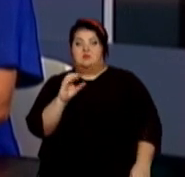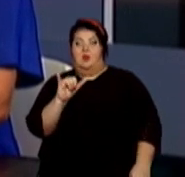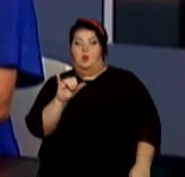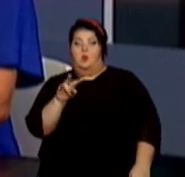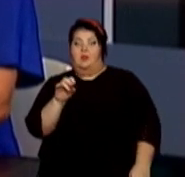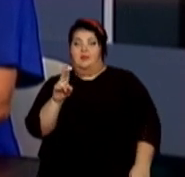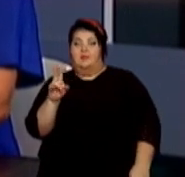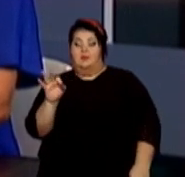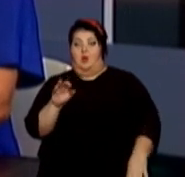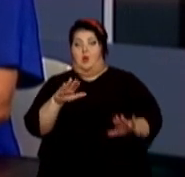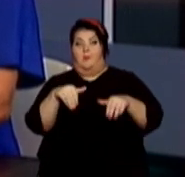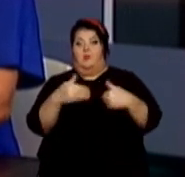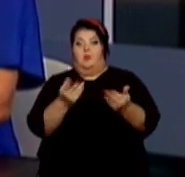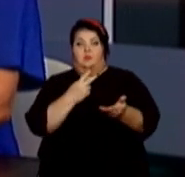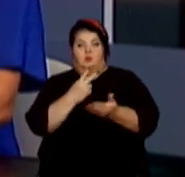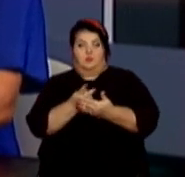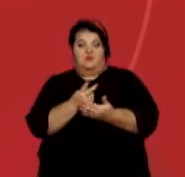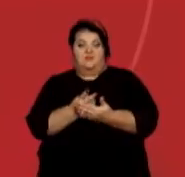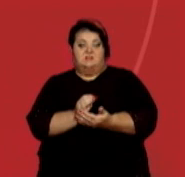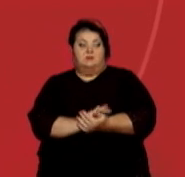Пропоную подивитися відео з його ютуб-каналу.